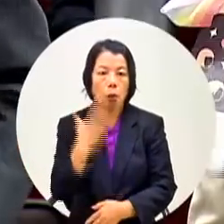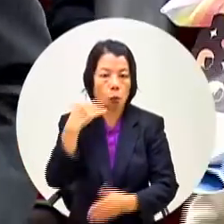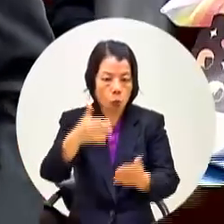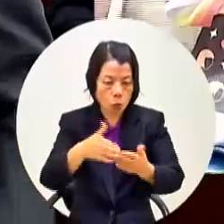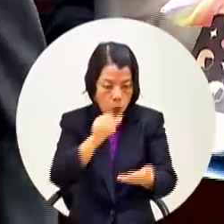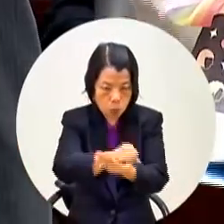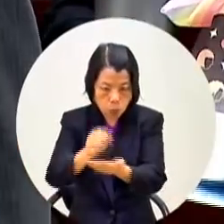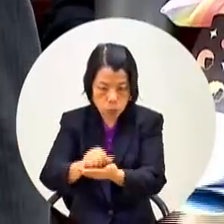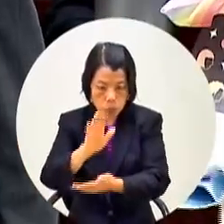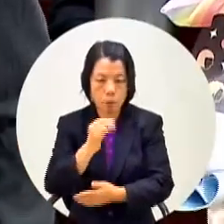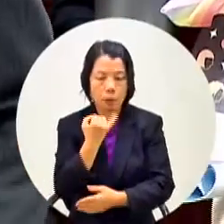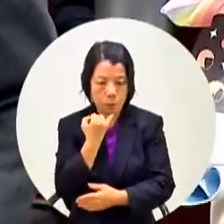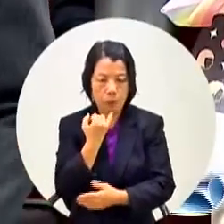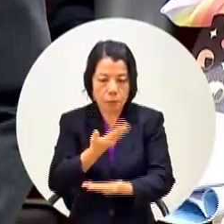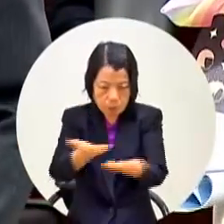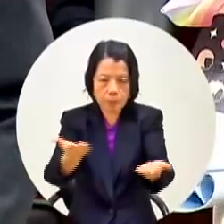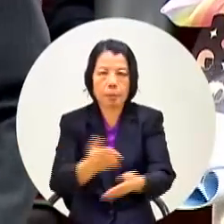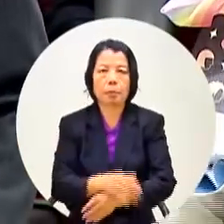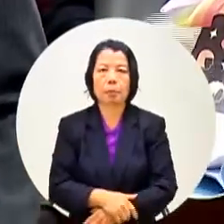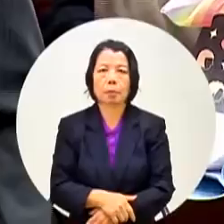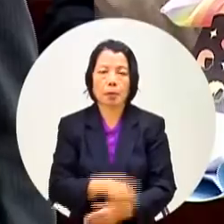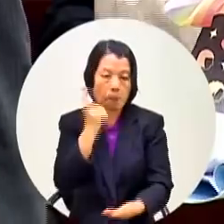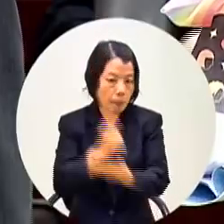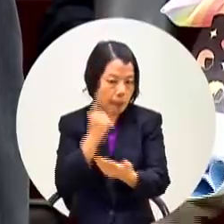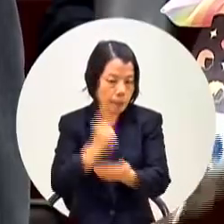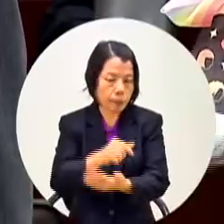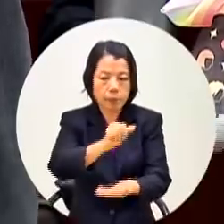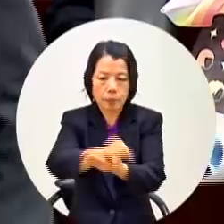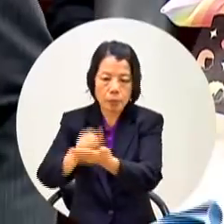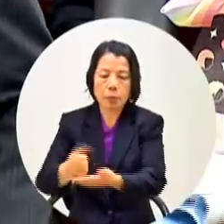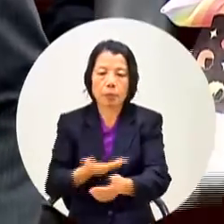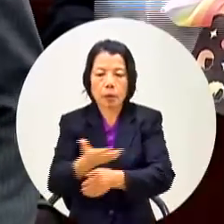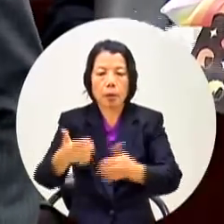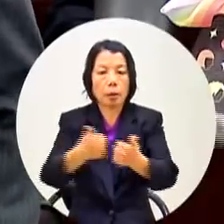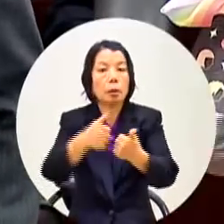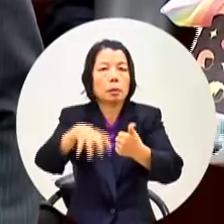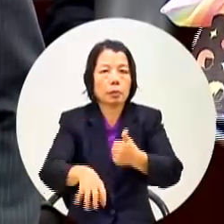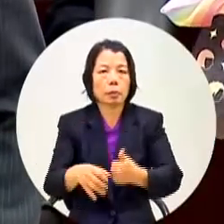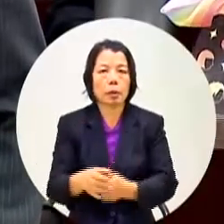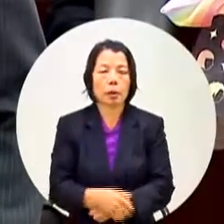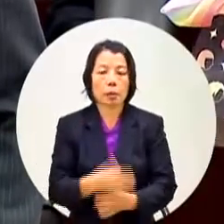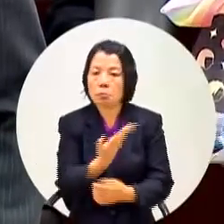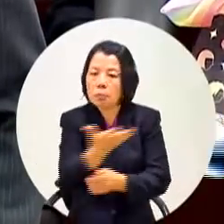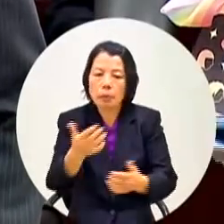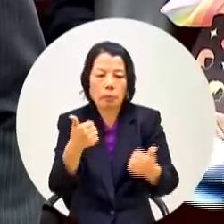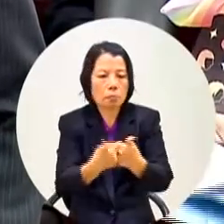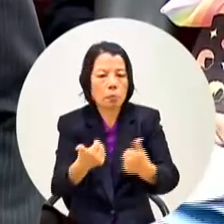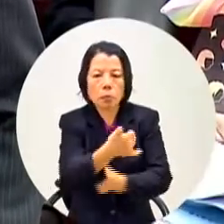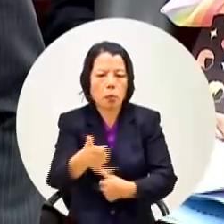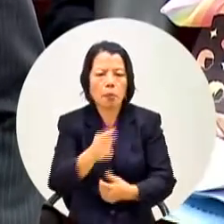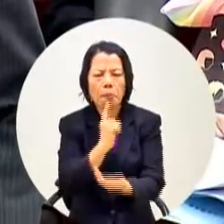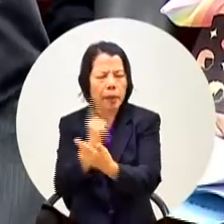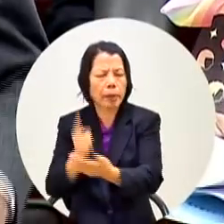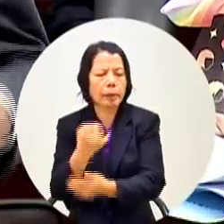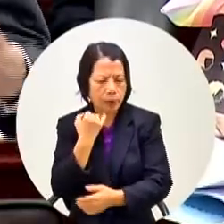之后每一次的记录可不可以提供给议会，让我们议员都知道每一次的进度到哪里？因为民众真的等很久很久了。 我知道，但是